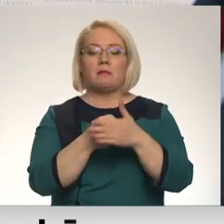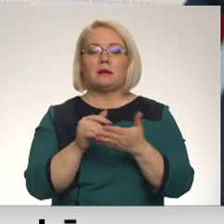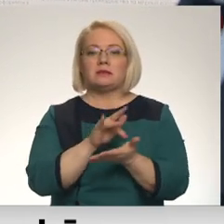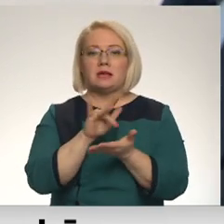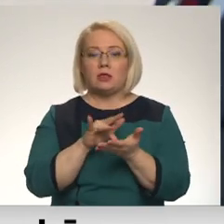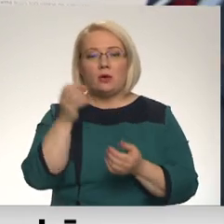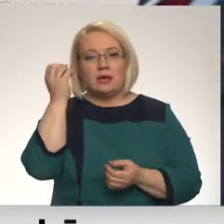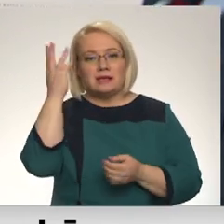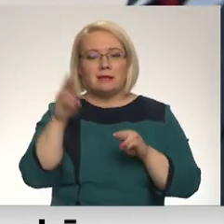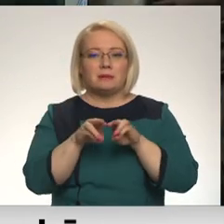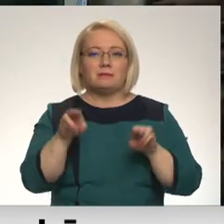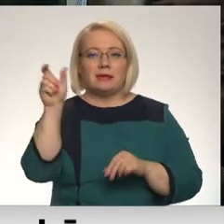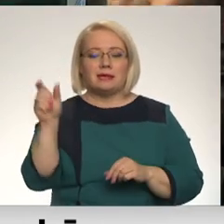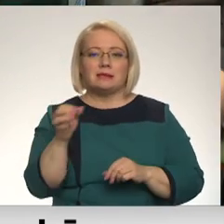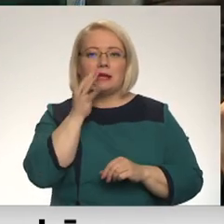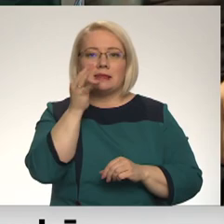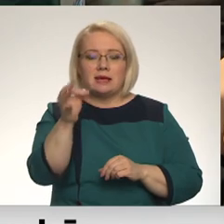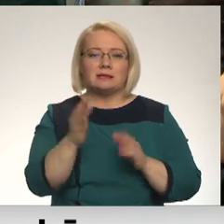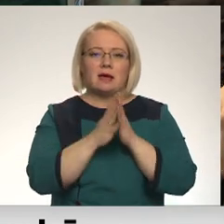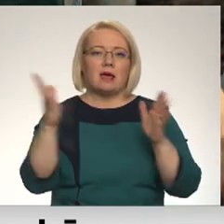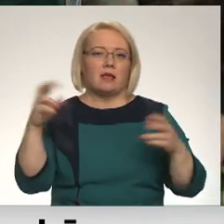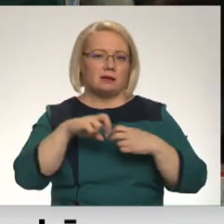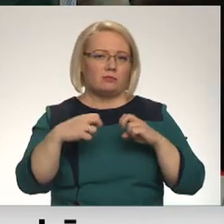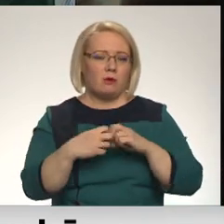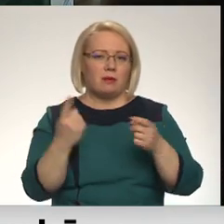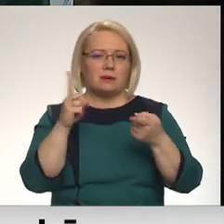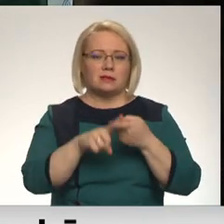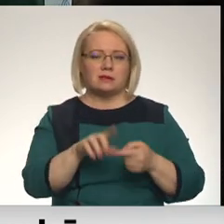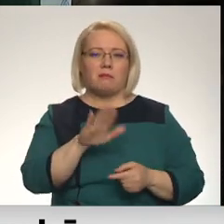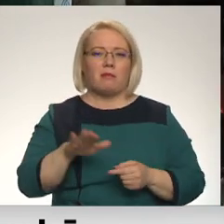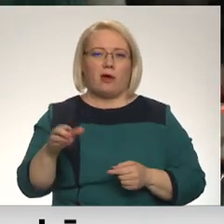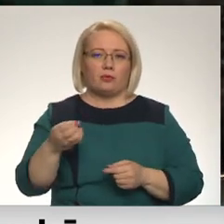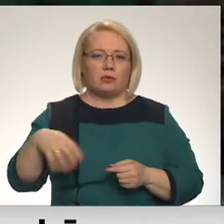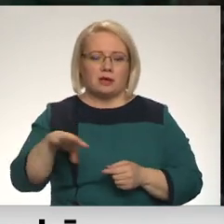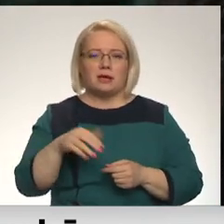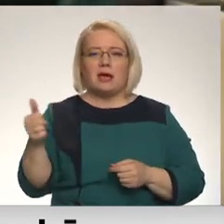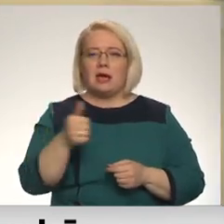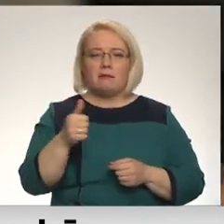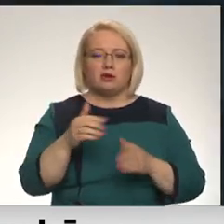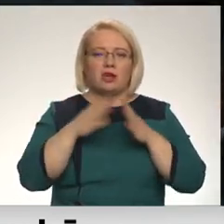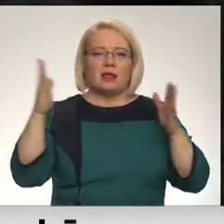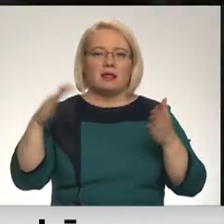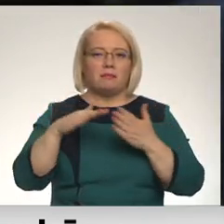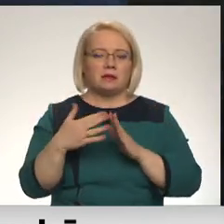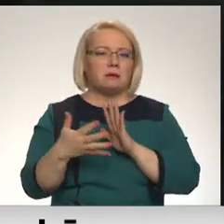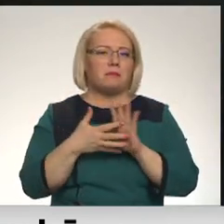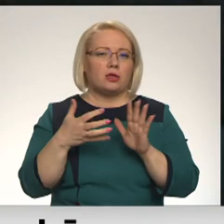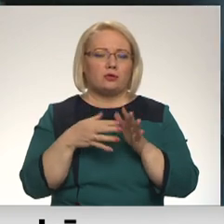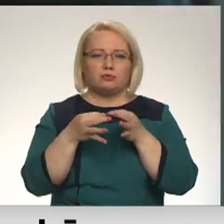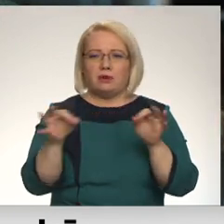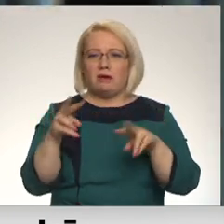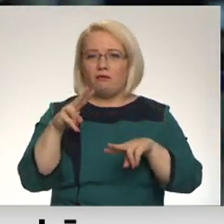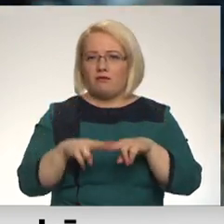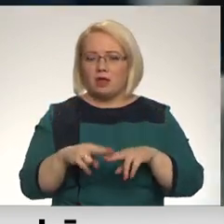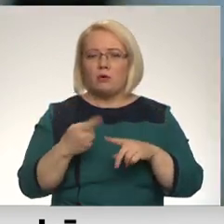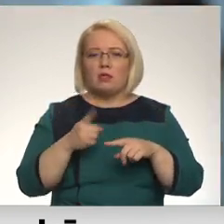izglītības ministri atzina, ka lielākie izaicinājumi saistīti ar bērnu dārziem. Īpaši lielajās pilsētās trūkst brīvu vietu.